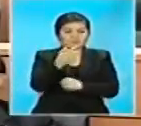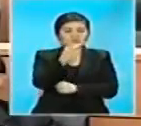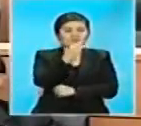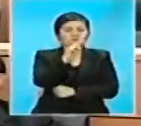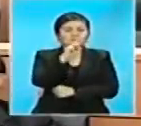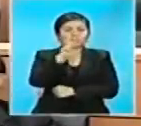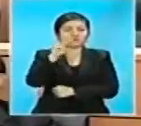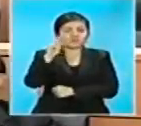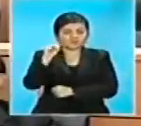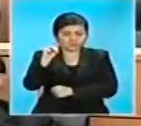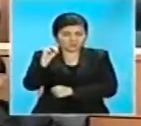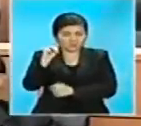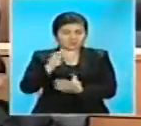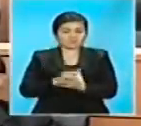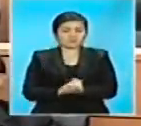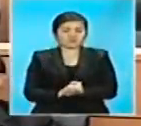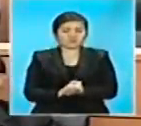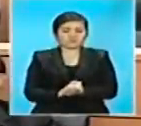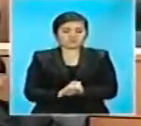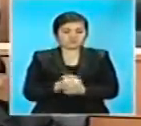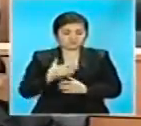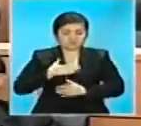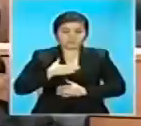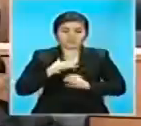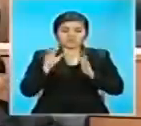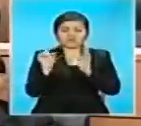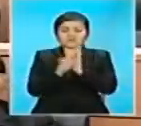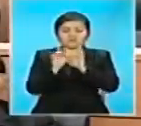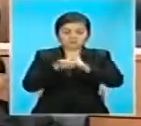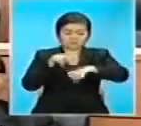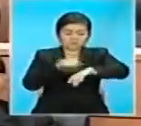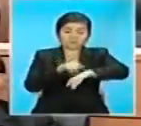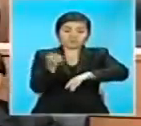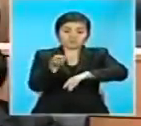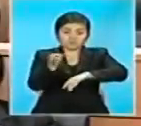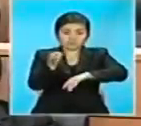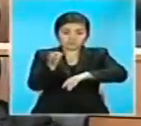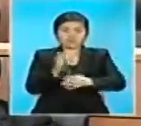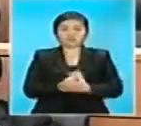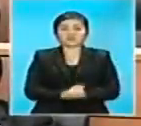ขอท่านประธานนะครับผมผลสุดท้ายพอดีขอแป๊บหนึ่งครับผม